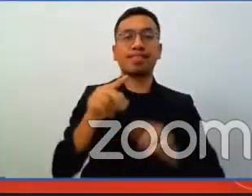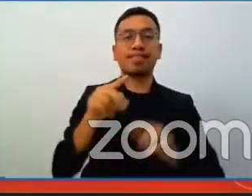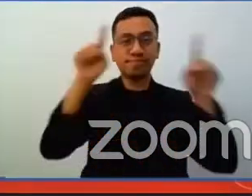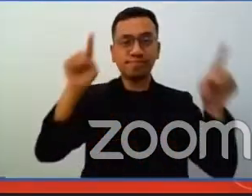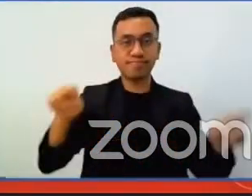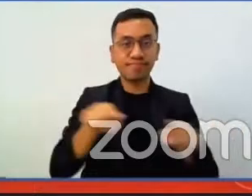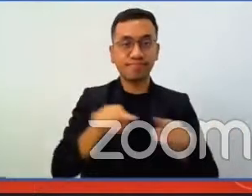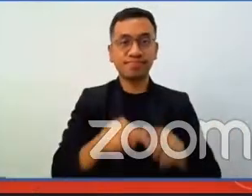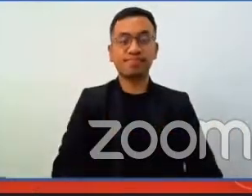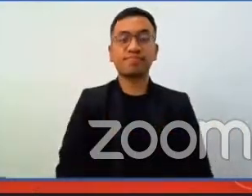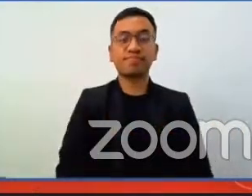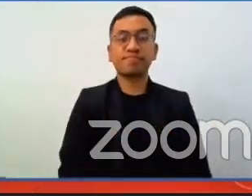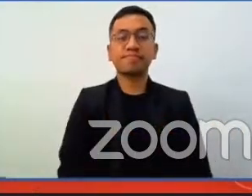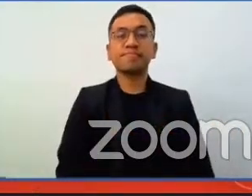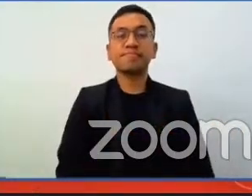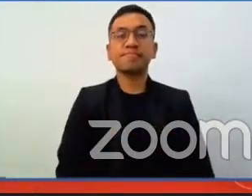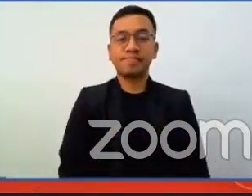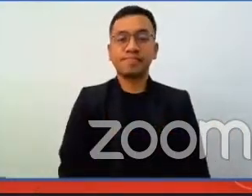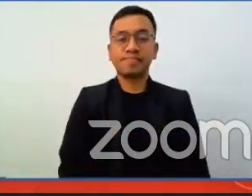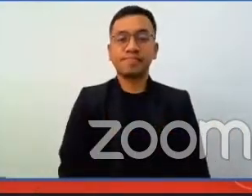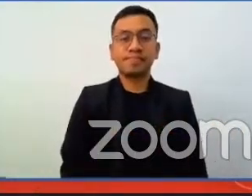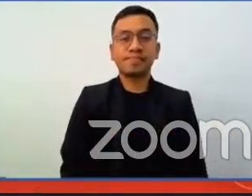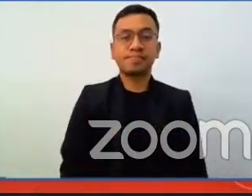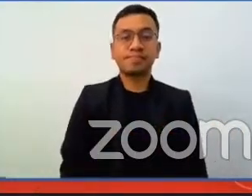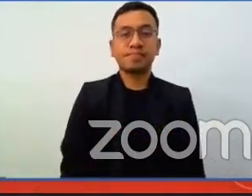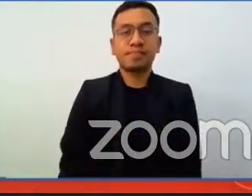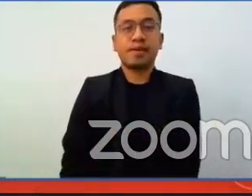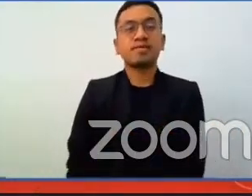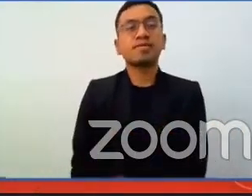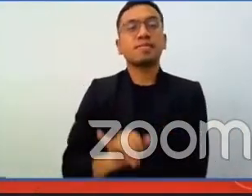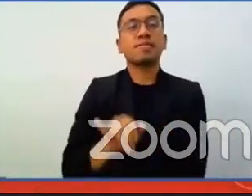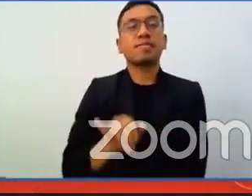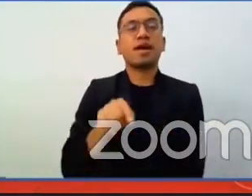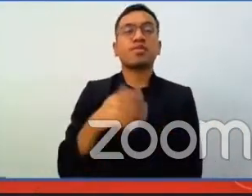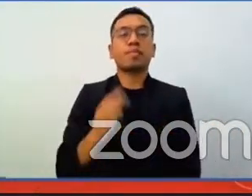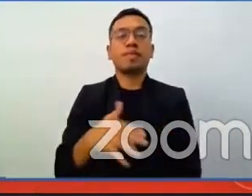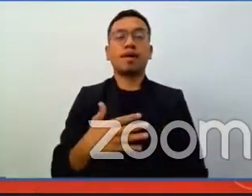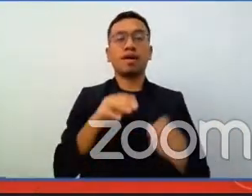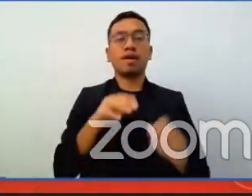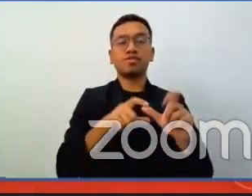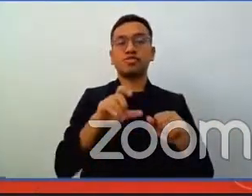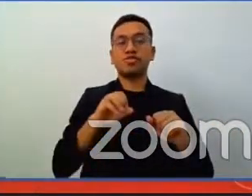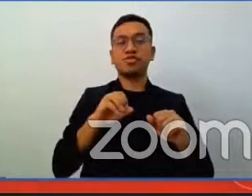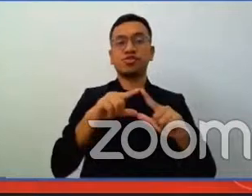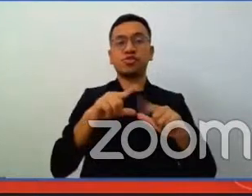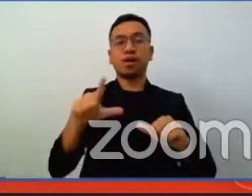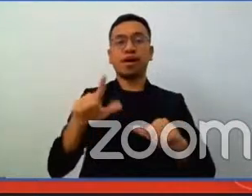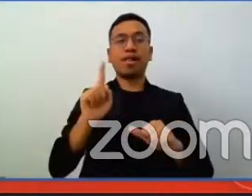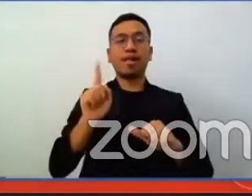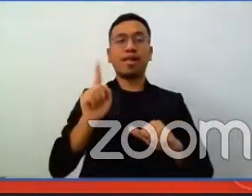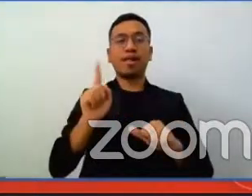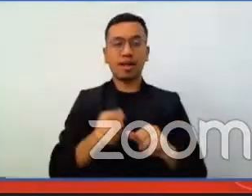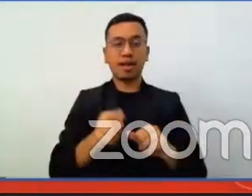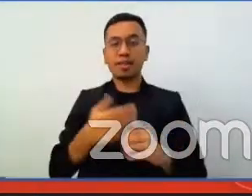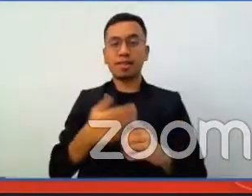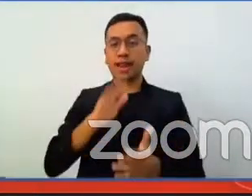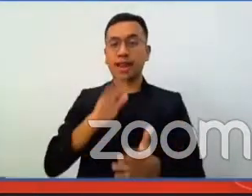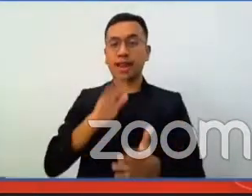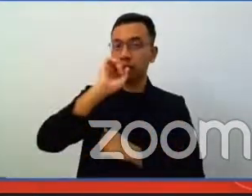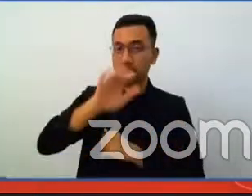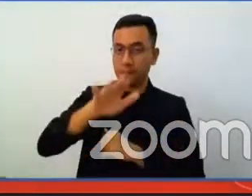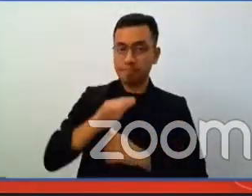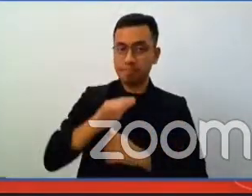Sehingga kalau di tampilan ini juga diberikan soal, Bapak-Ibu. Tinggal soal, kemudian nanti tinggal dijawab, kemudian